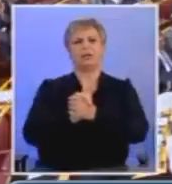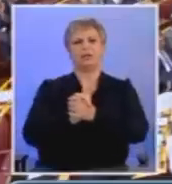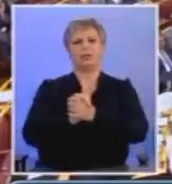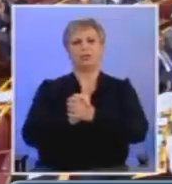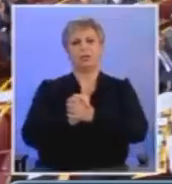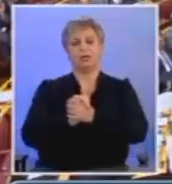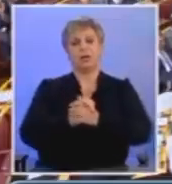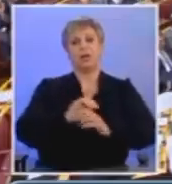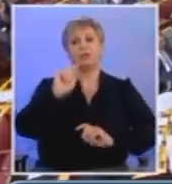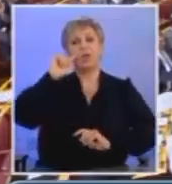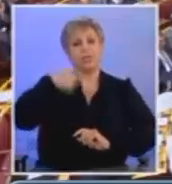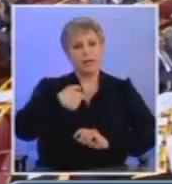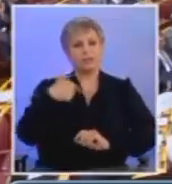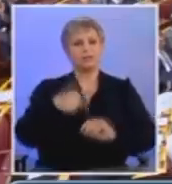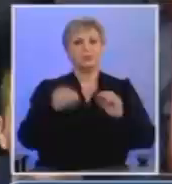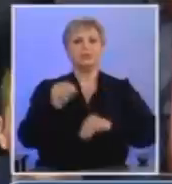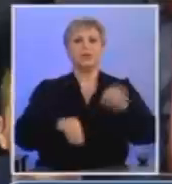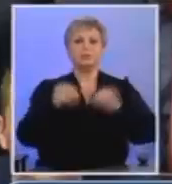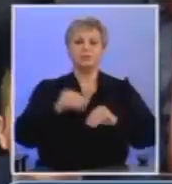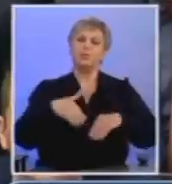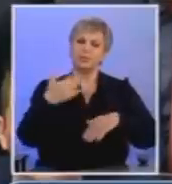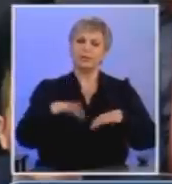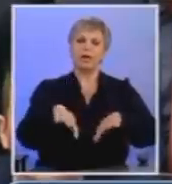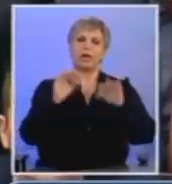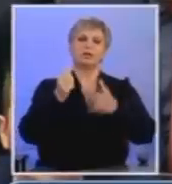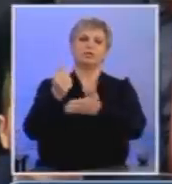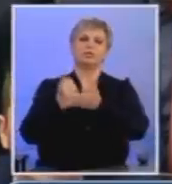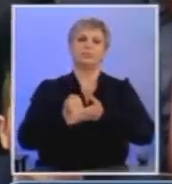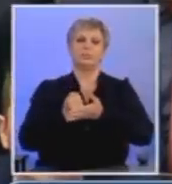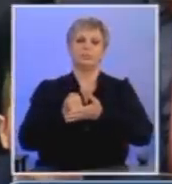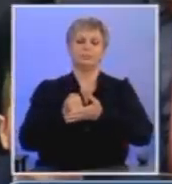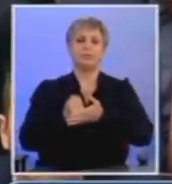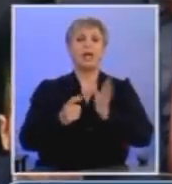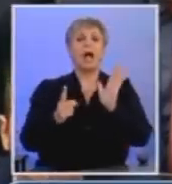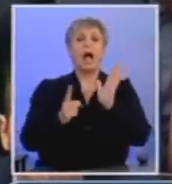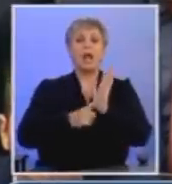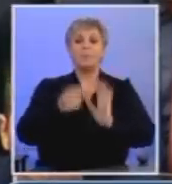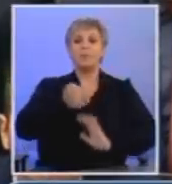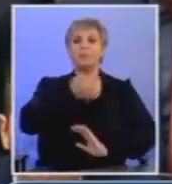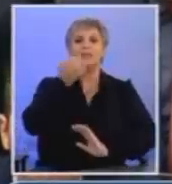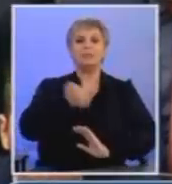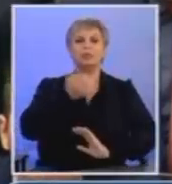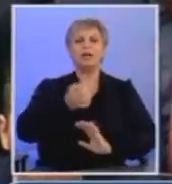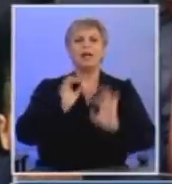πρέπει να μιλήσουμε πρώτα απ' όλα για αυτό που αποτελεί την ψυχή του έθνους.